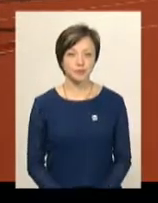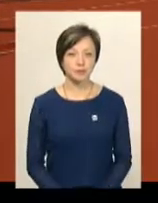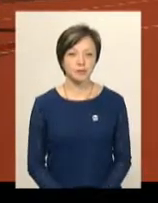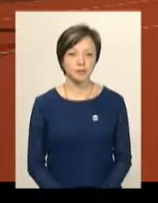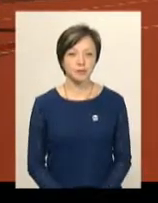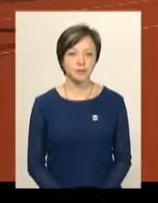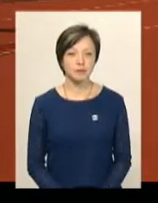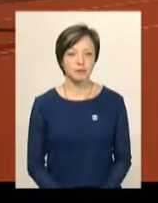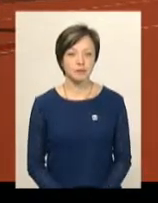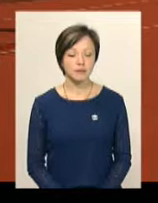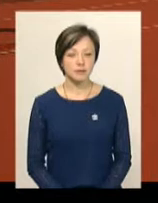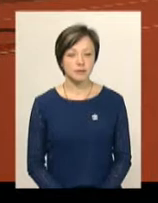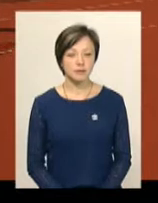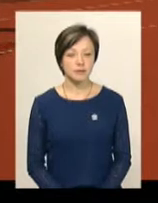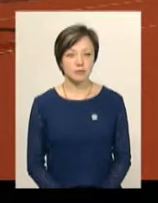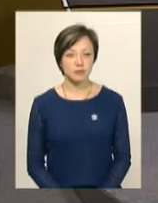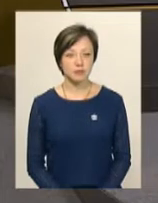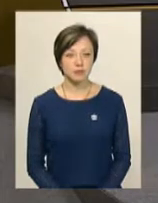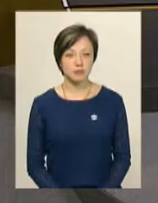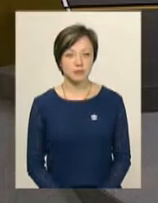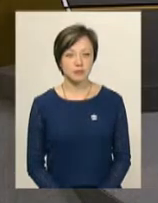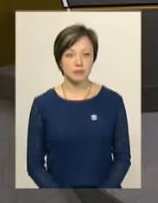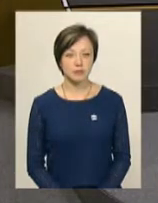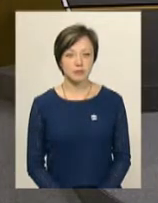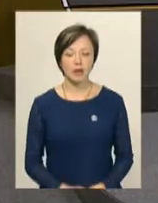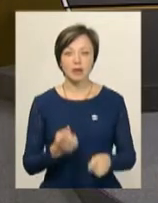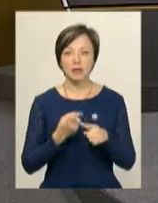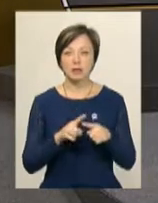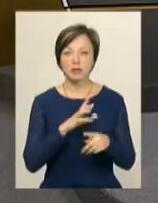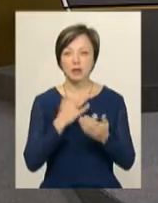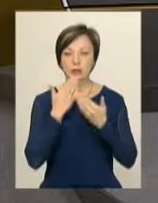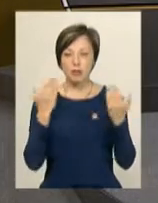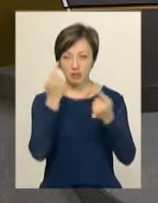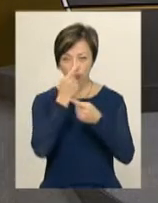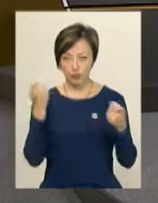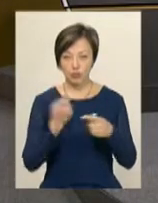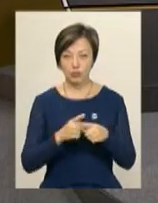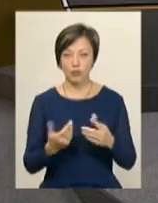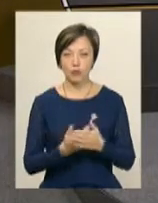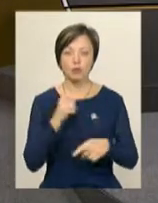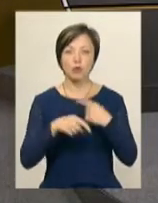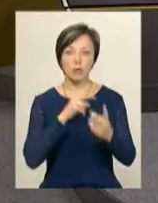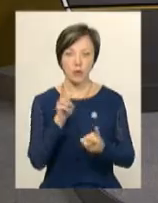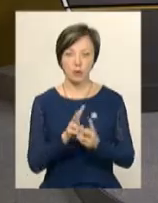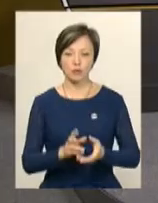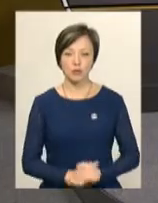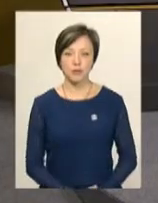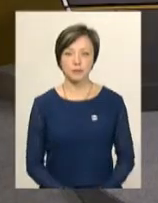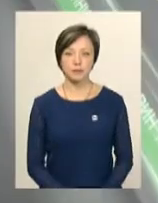Кривий, новини Поділля Центр. Це була остання інформація цього випуску. Побачимось.